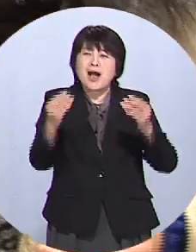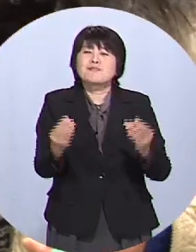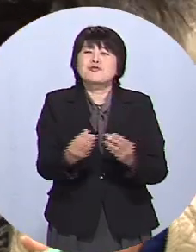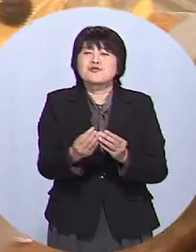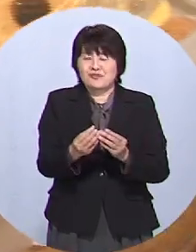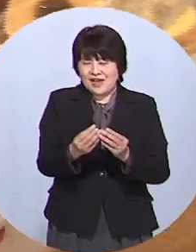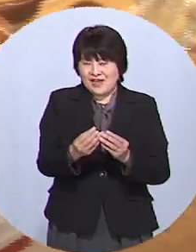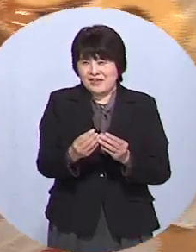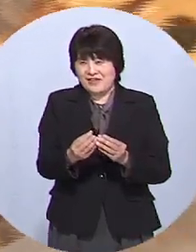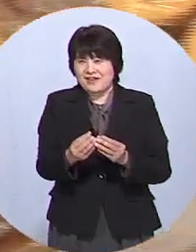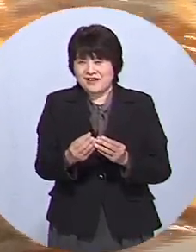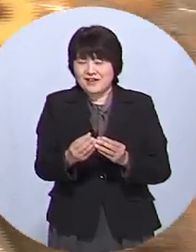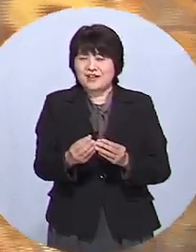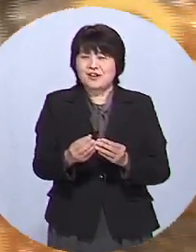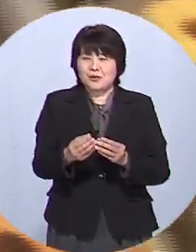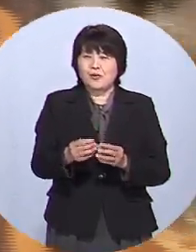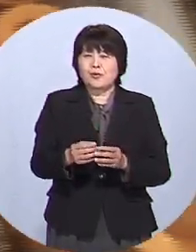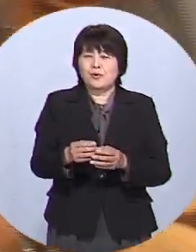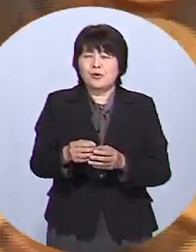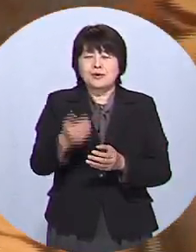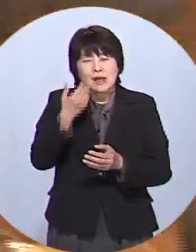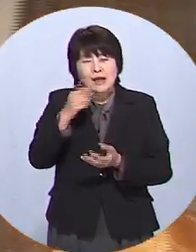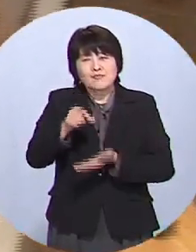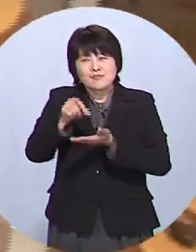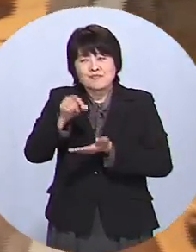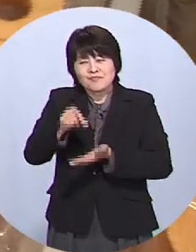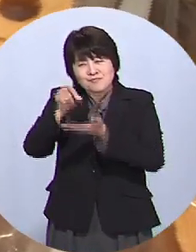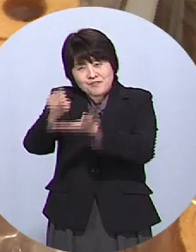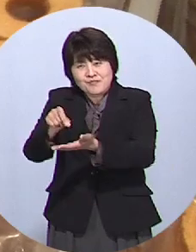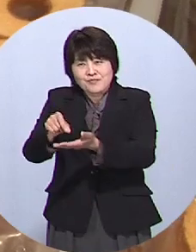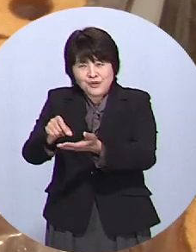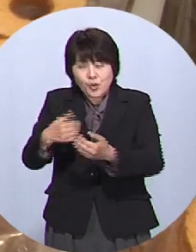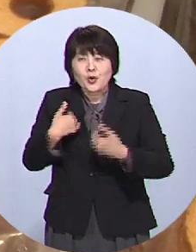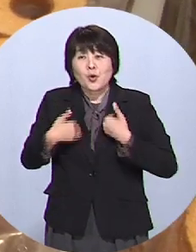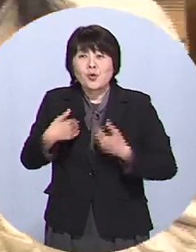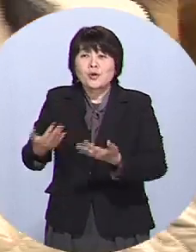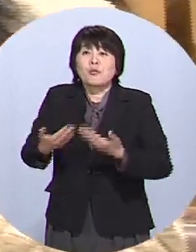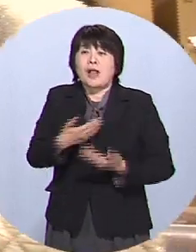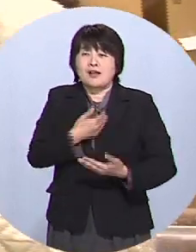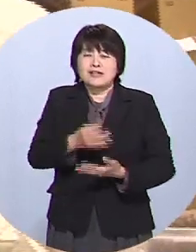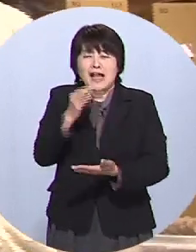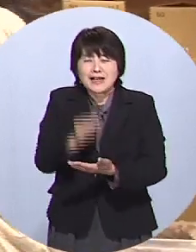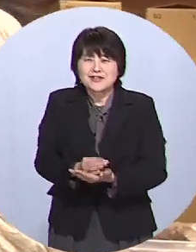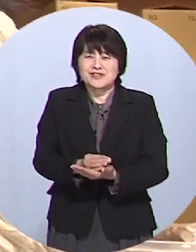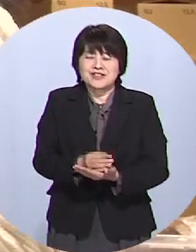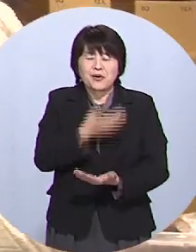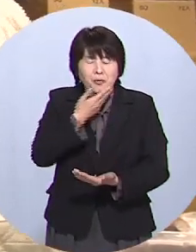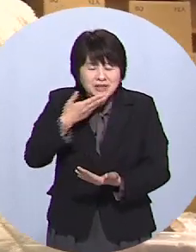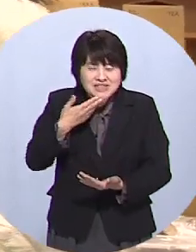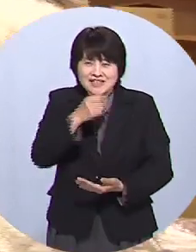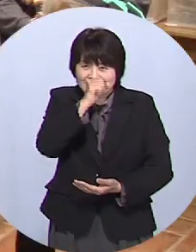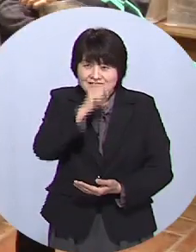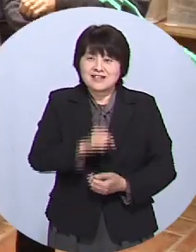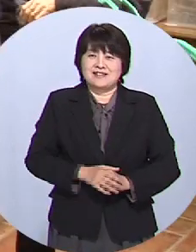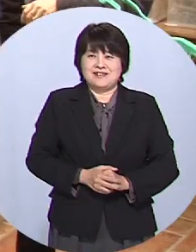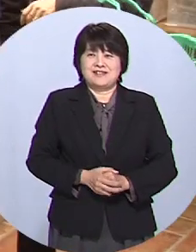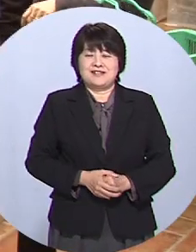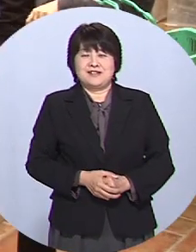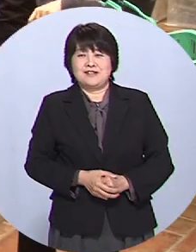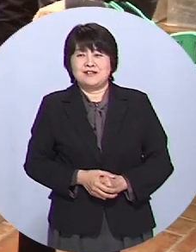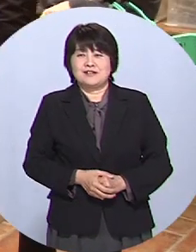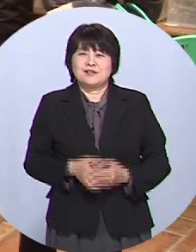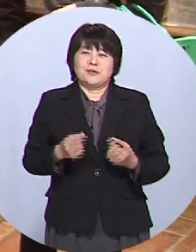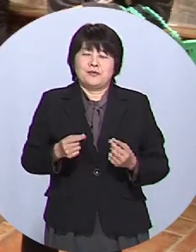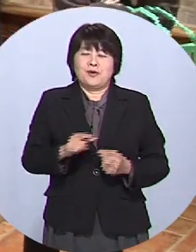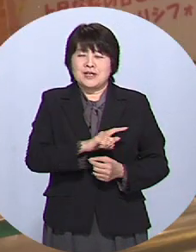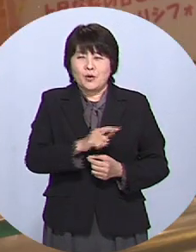ういうお使い物にすると喜ばれます。安いです、美味しいです、うん、 そ